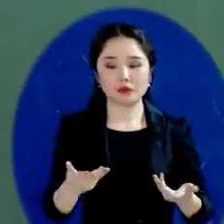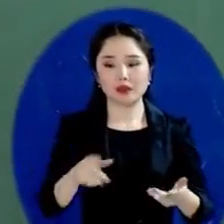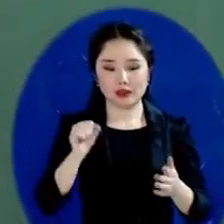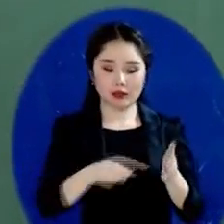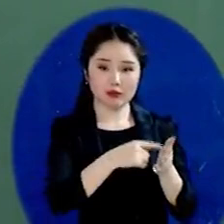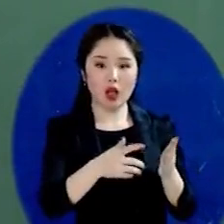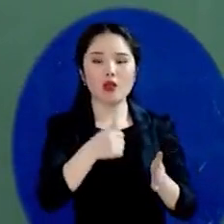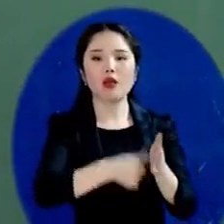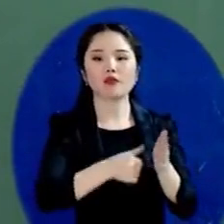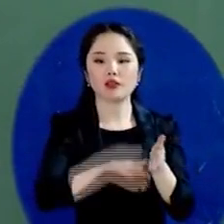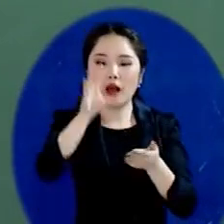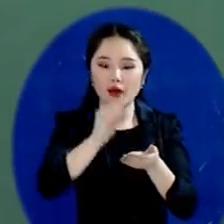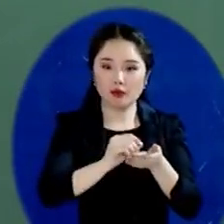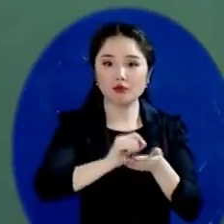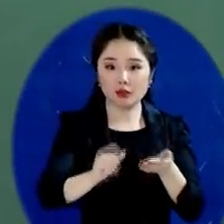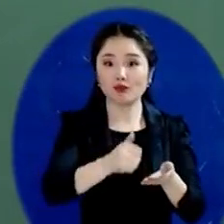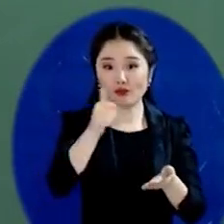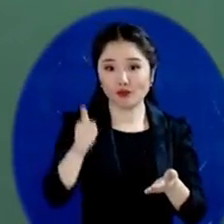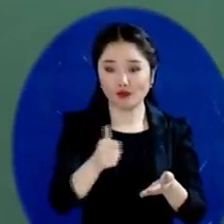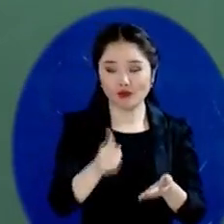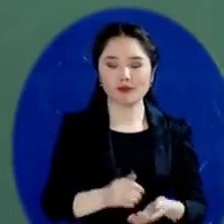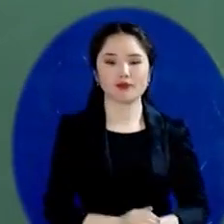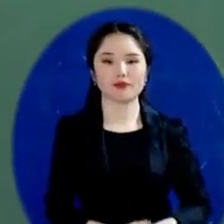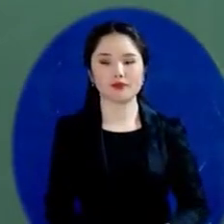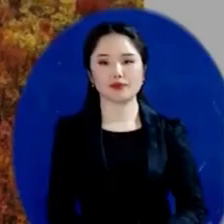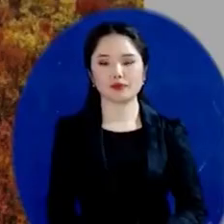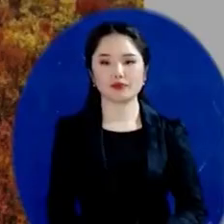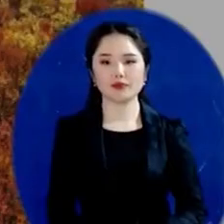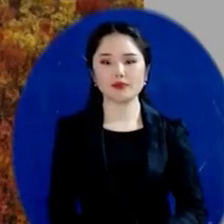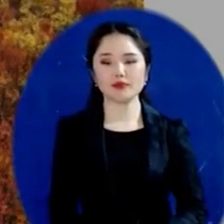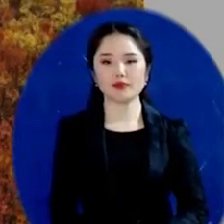бүгдээрээ эдгээрийг дэвтэртээ тэмдэглэж авсан байх гэж багш найдаж байна.